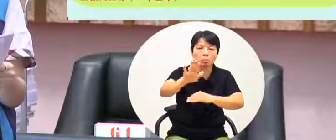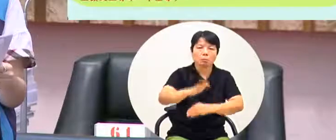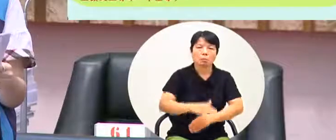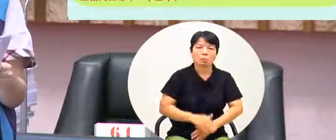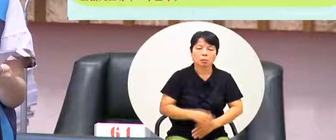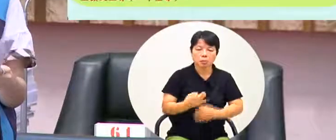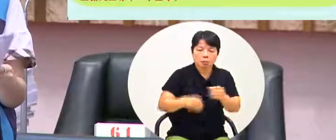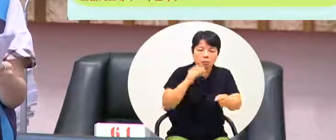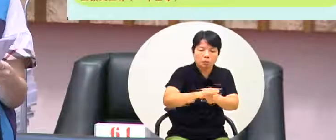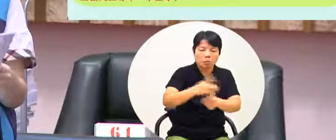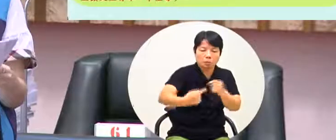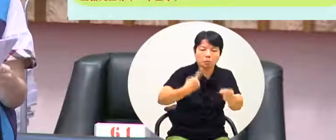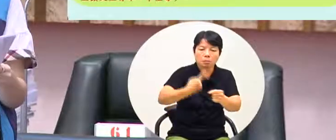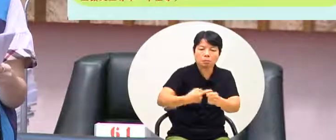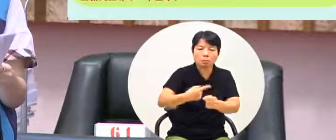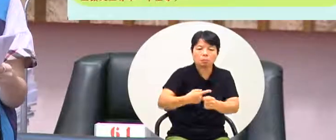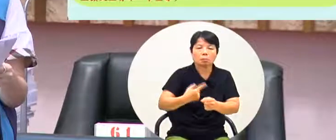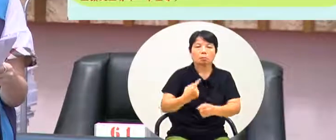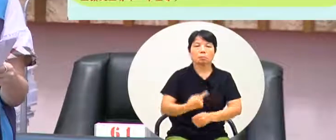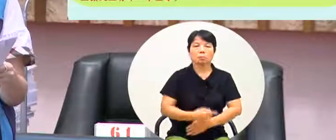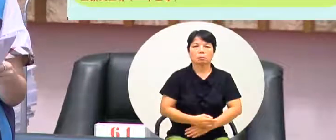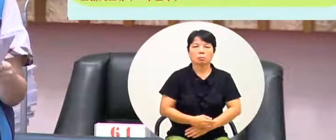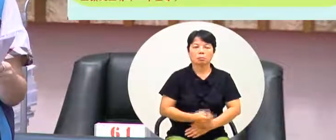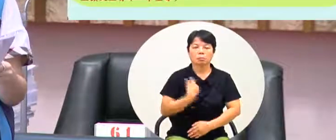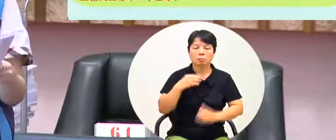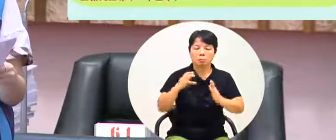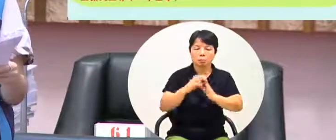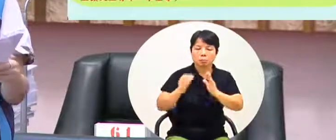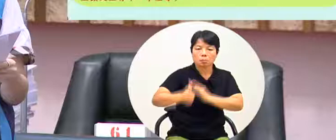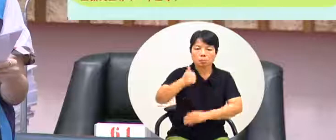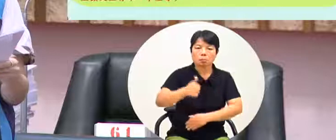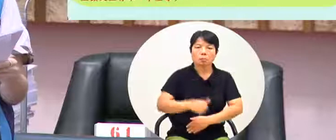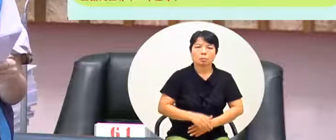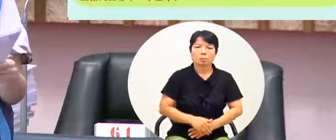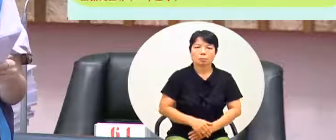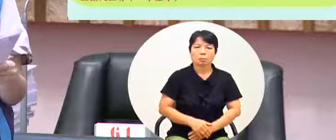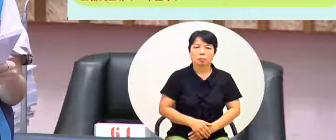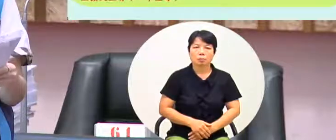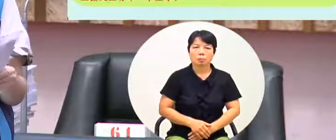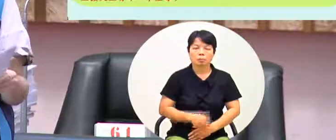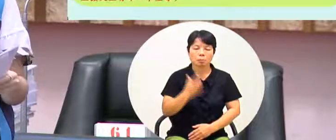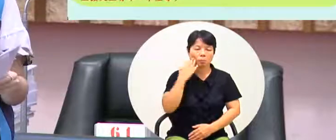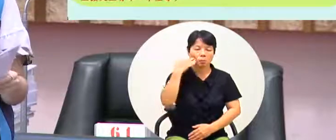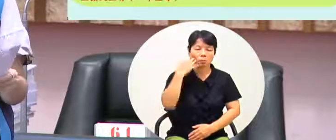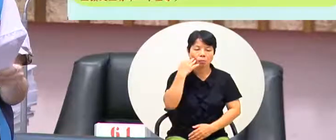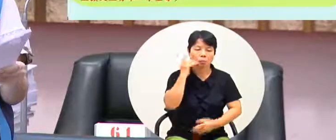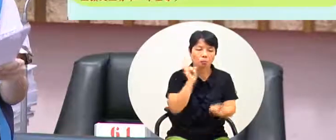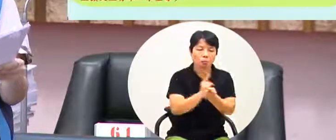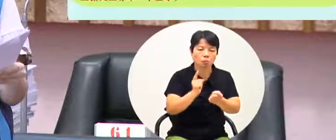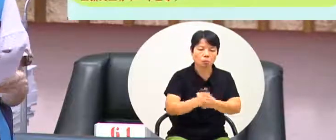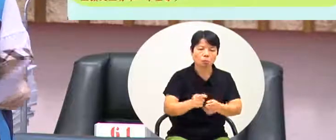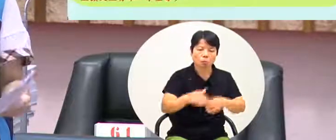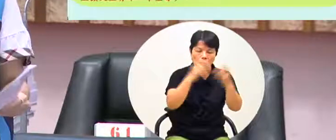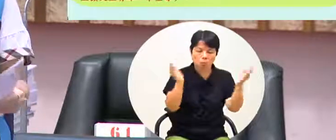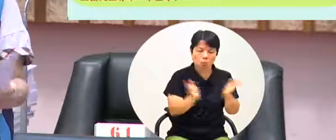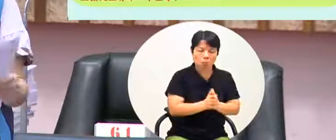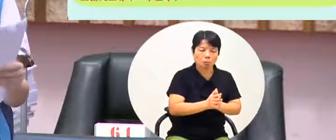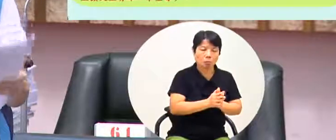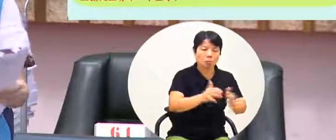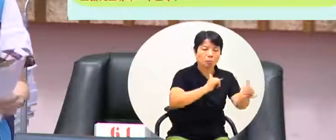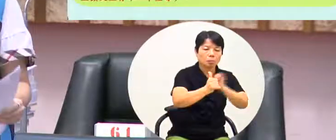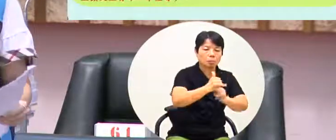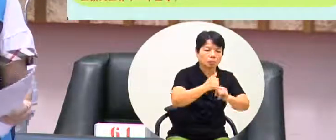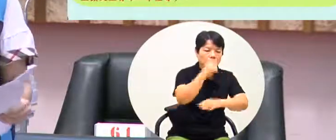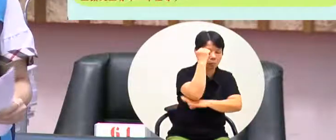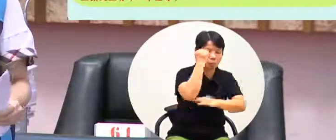所以在这边，局长，我想请问一下说，如果对整体的社会住宅还有公共出租住宅这个部分，我